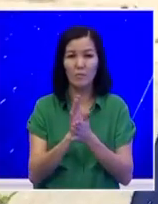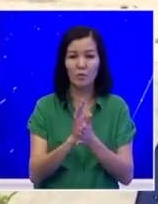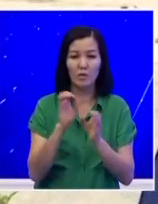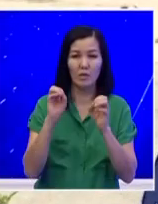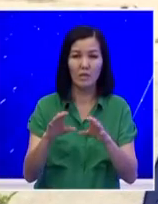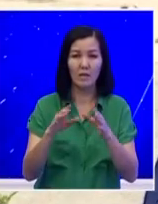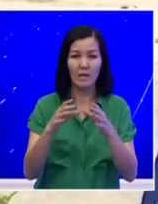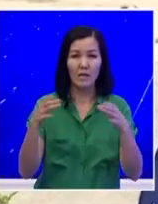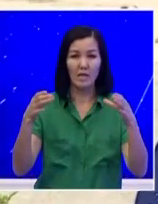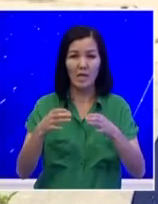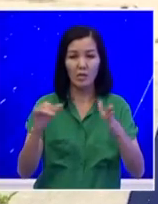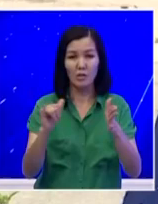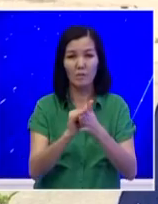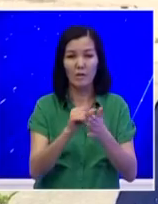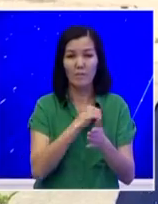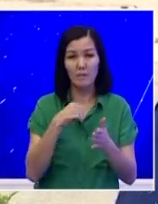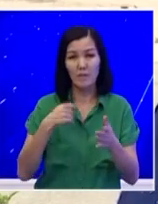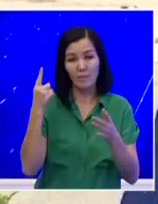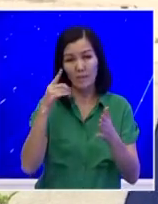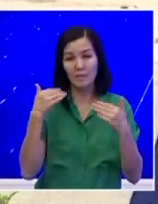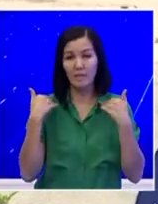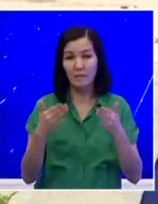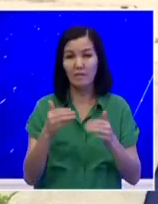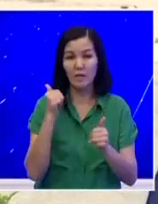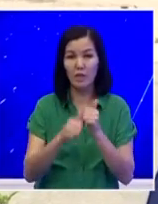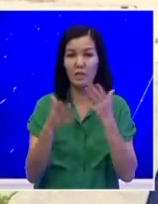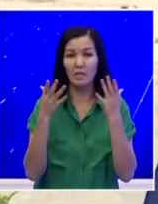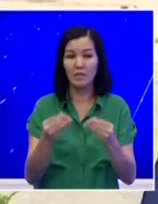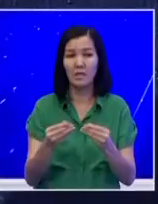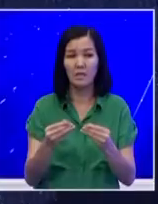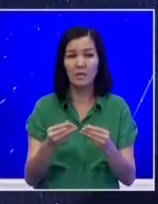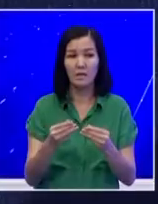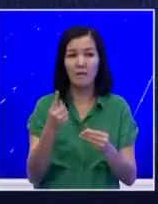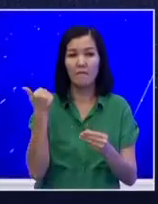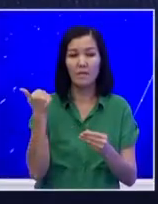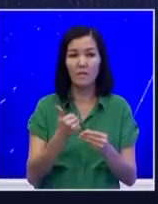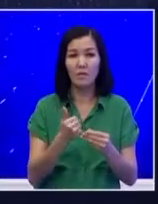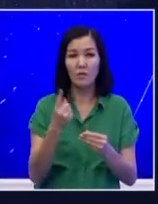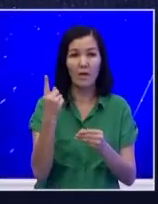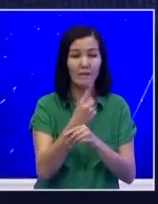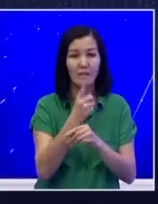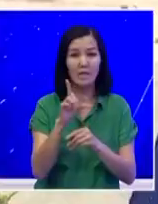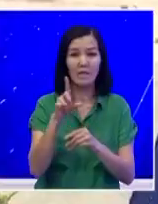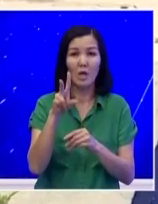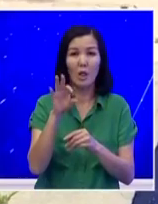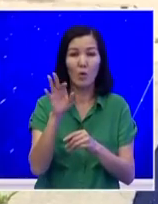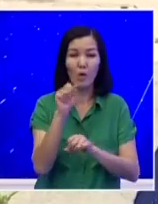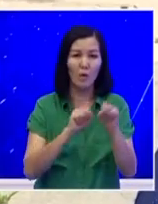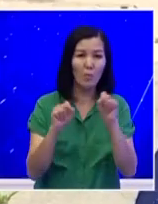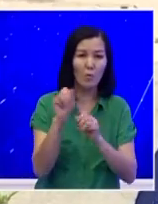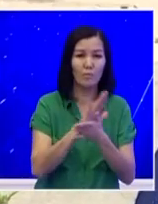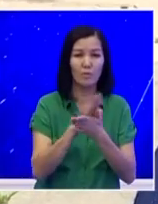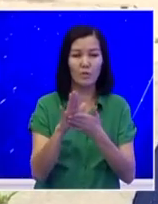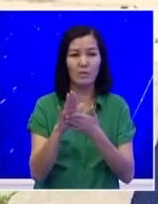например, своя инициатива, я не скажу, что каждый день, но неделю один раз обрабатываем хлоркой. Это связано